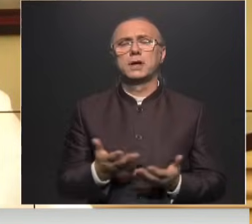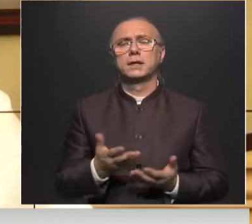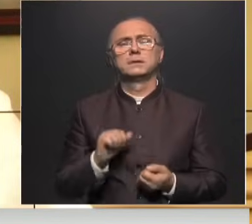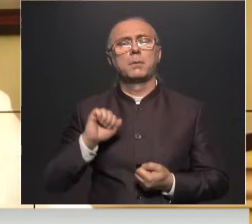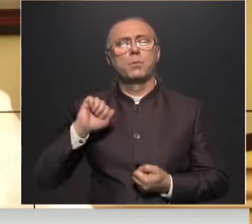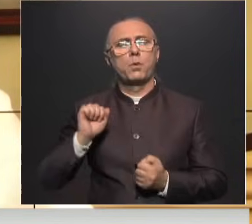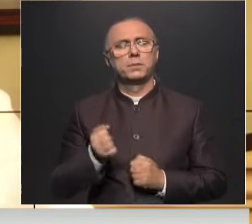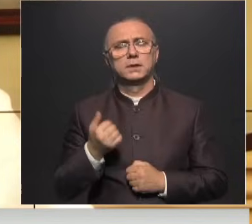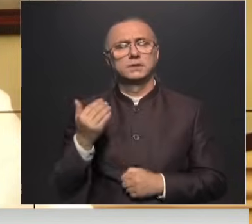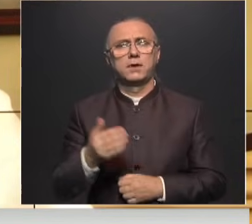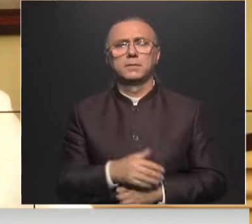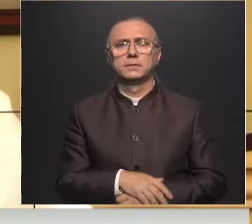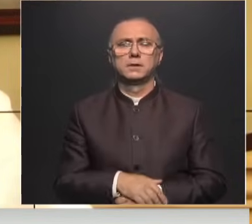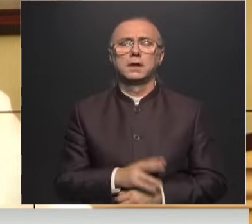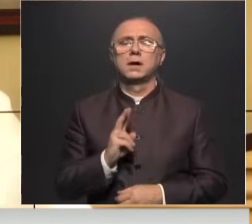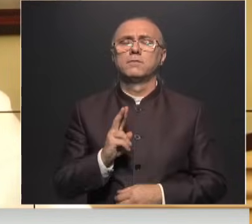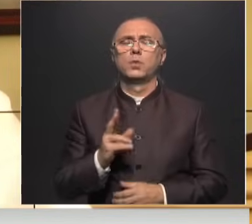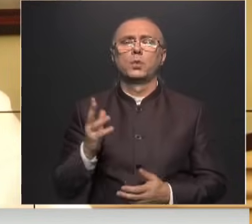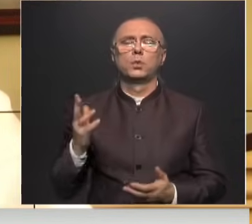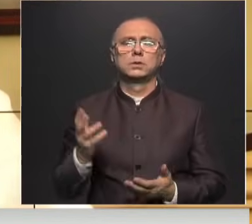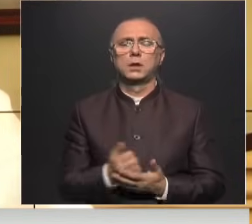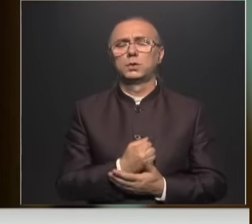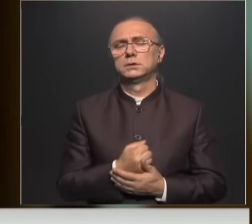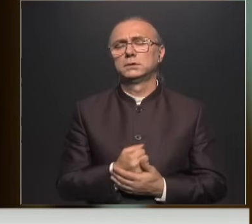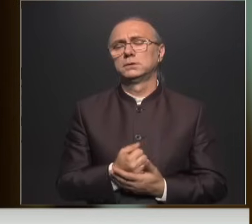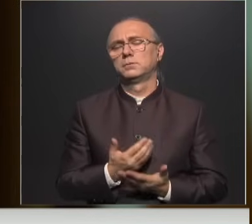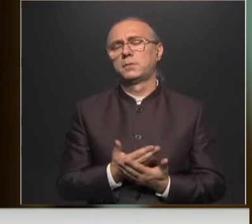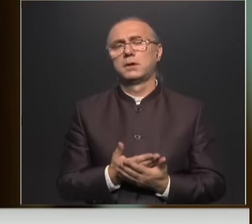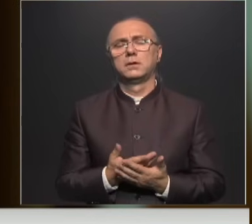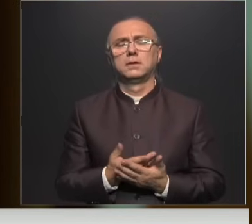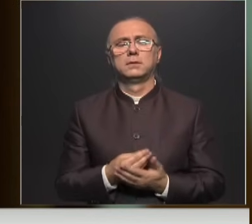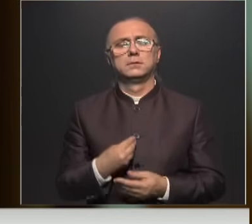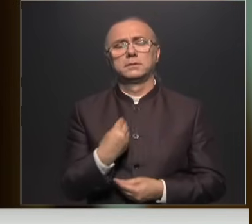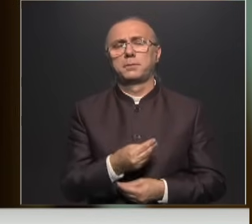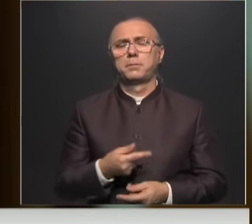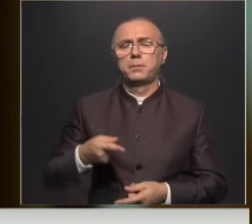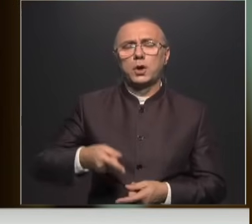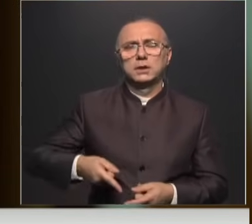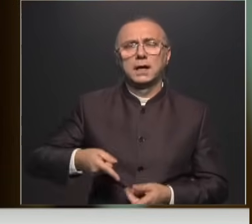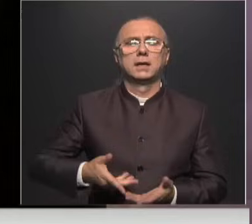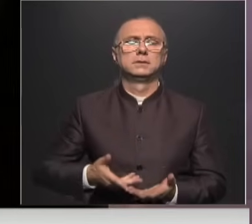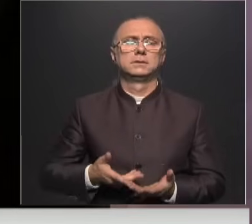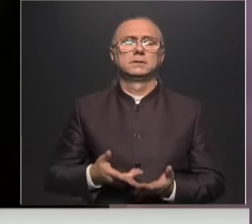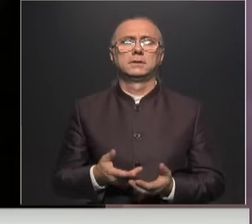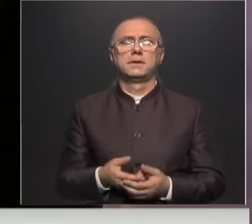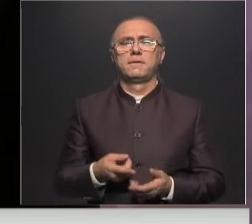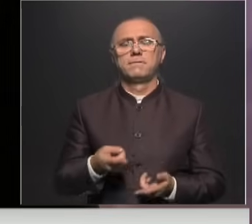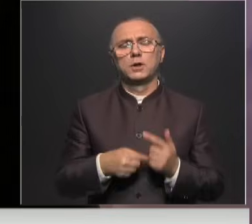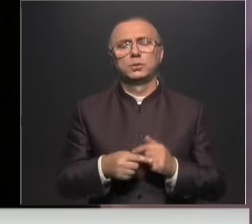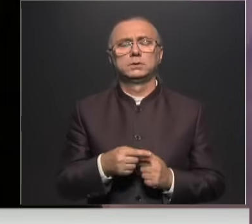запомнился из тех, например, кого удалось поставить протез, поставить на ноги, вернуть в